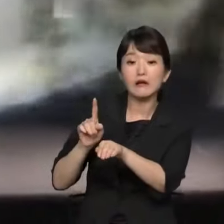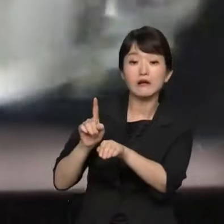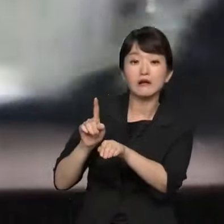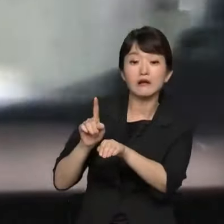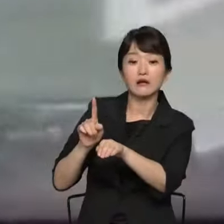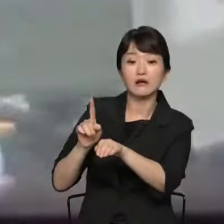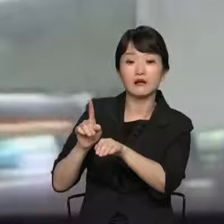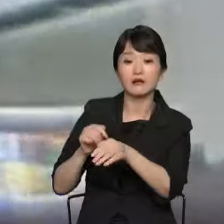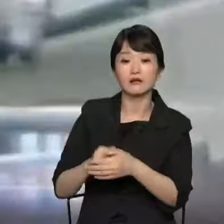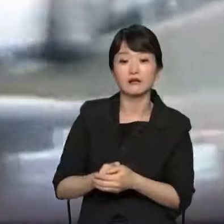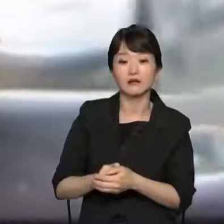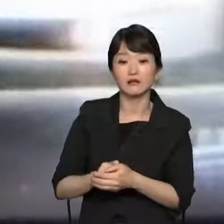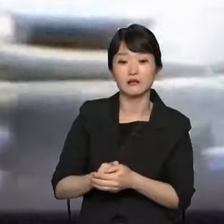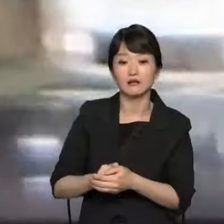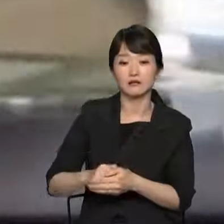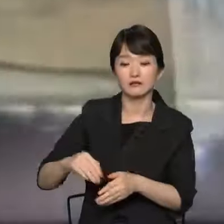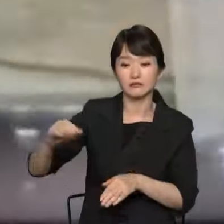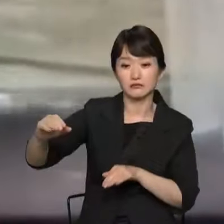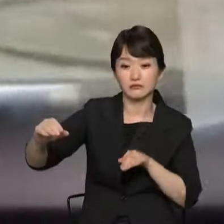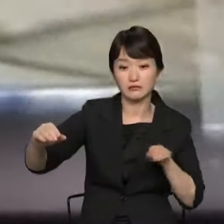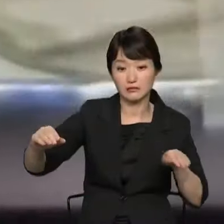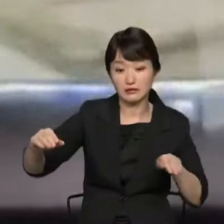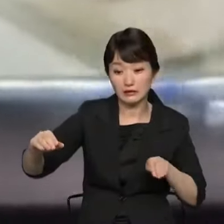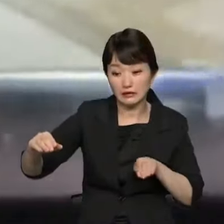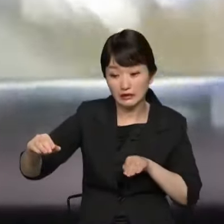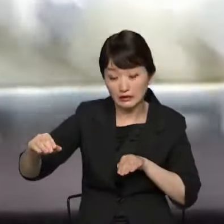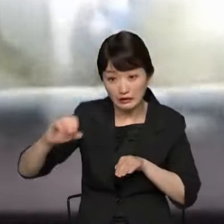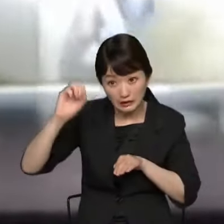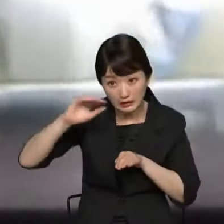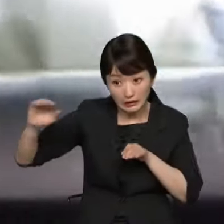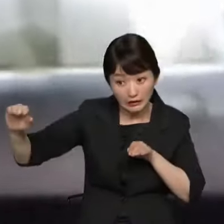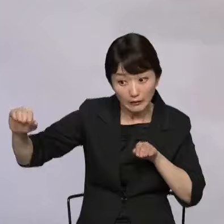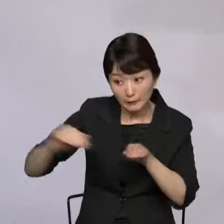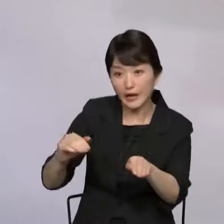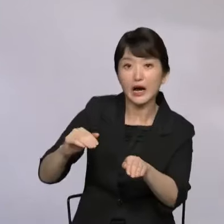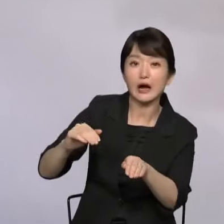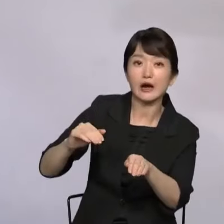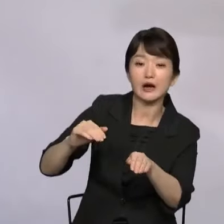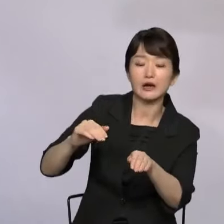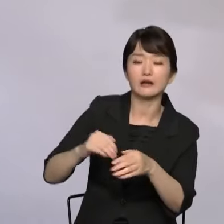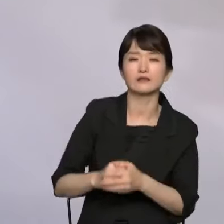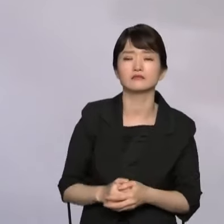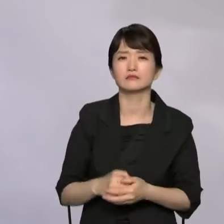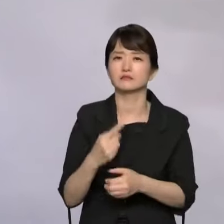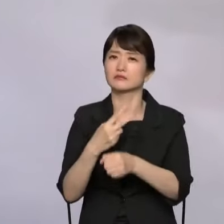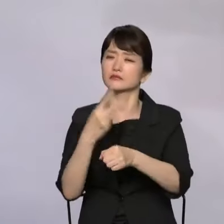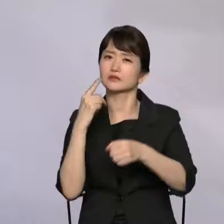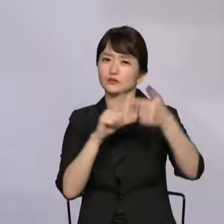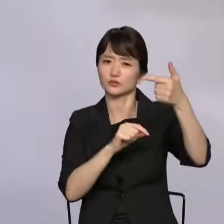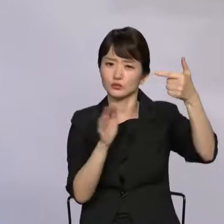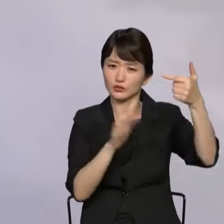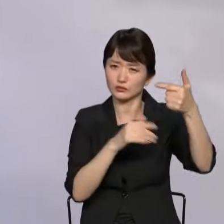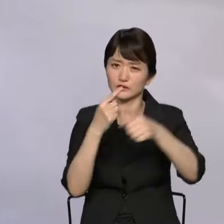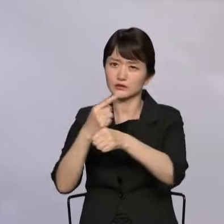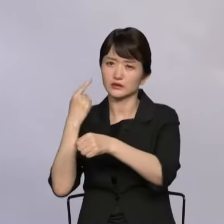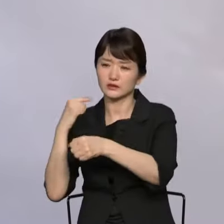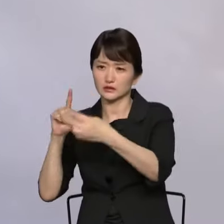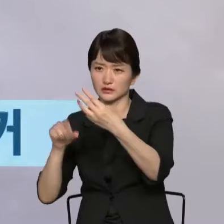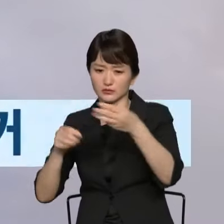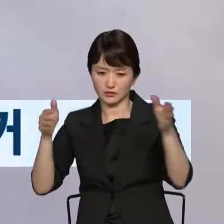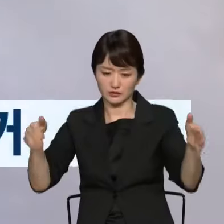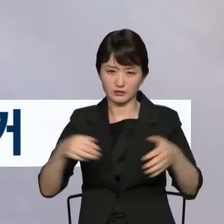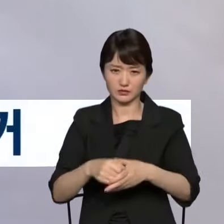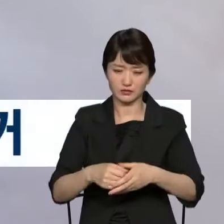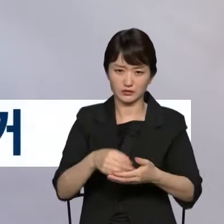순간 길에서 있던 차가 갑자기 출발해 사고가납니다 제작년 6월부터 지난해 3월까지 교통법규를